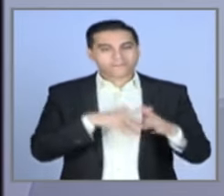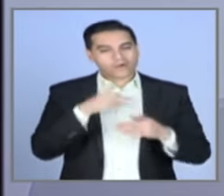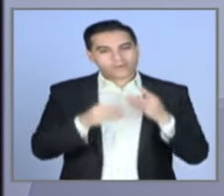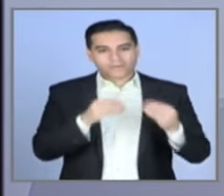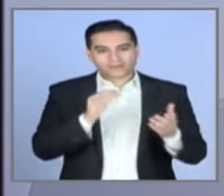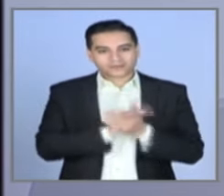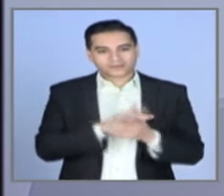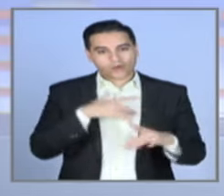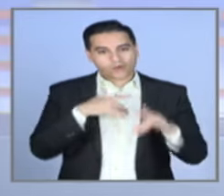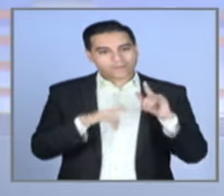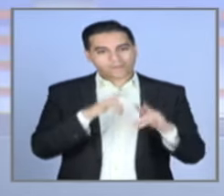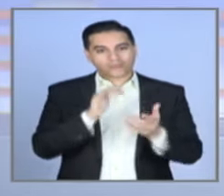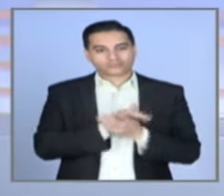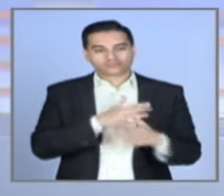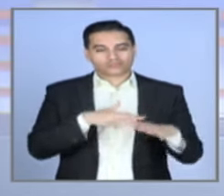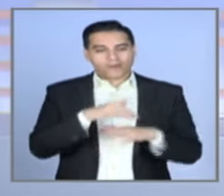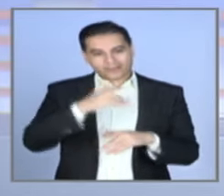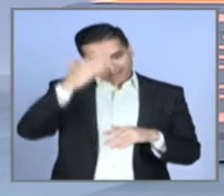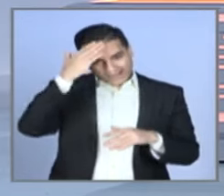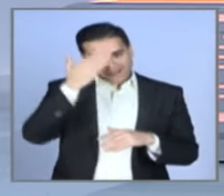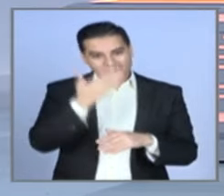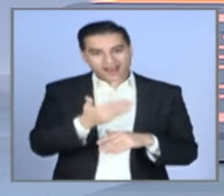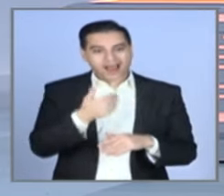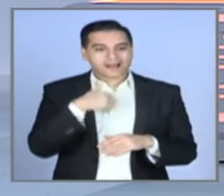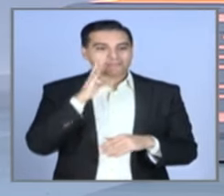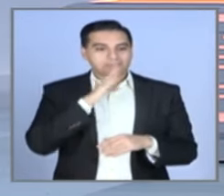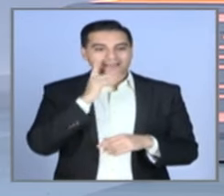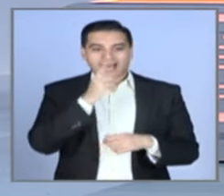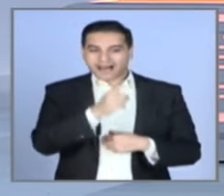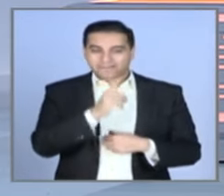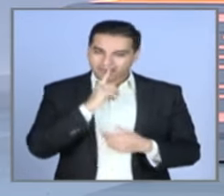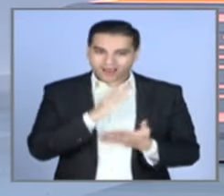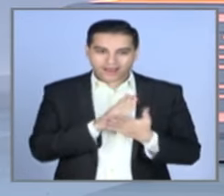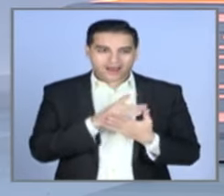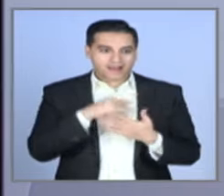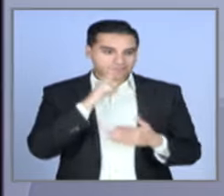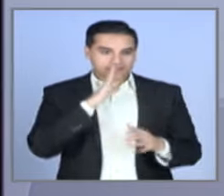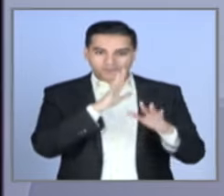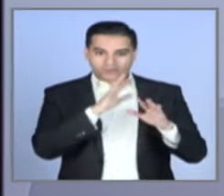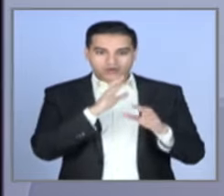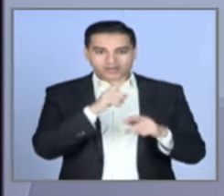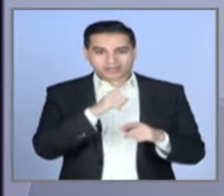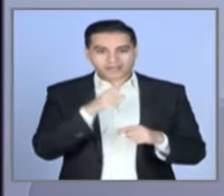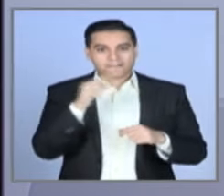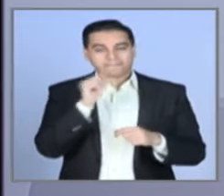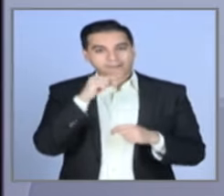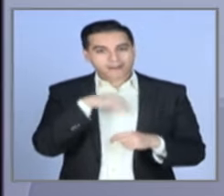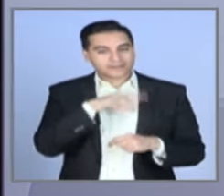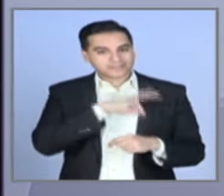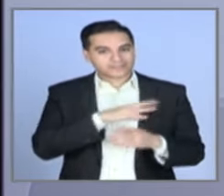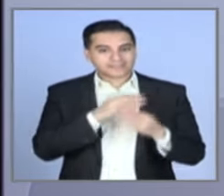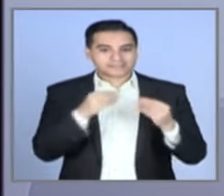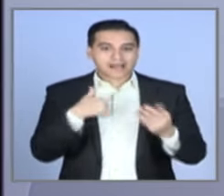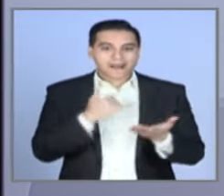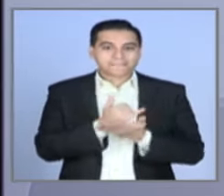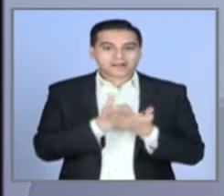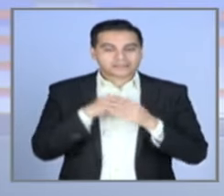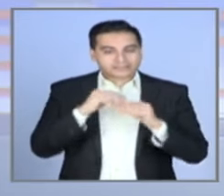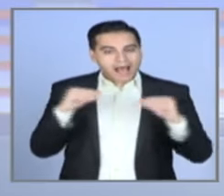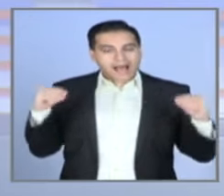انا بمعاليات. انت على دماغي، ما انا بتعلم منك على فكره. أنا بجد طريقة البرنامج أنا عملتها في الفصل كتير